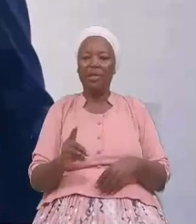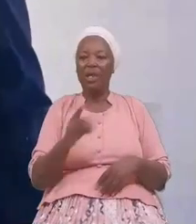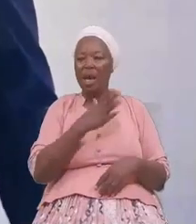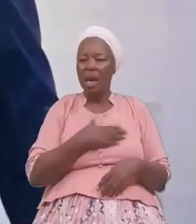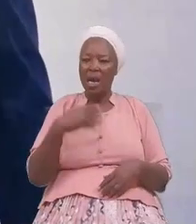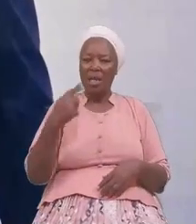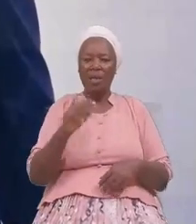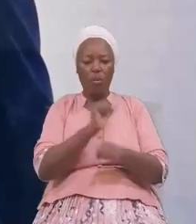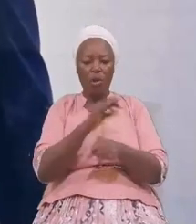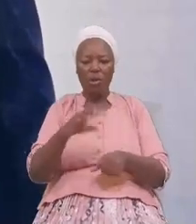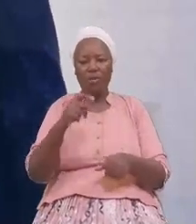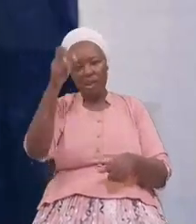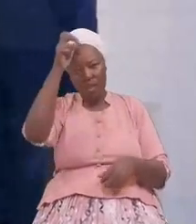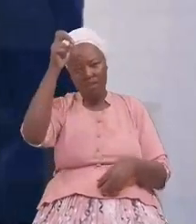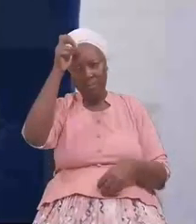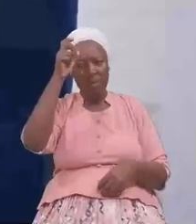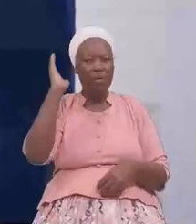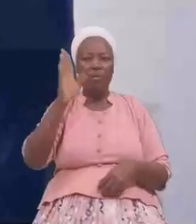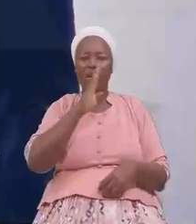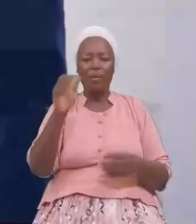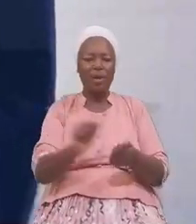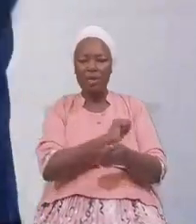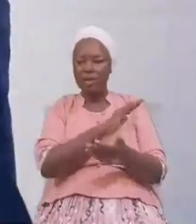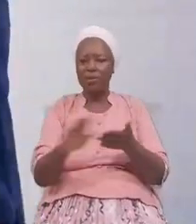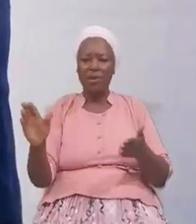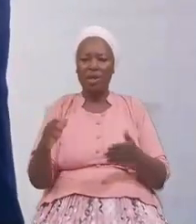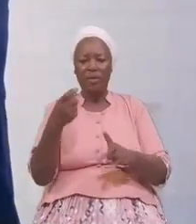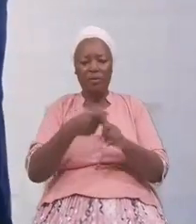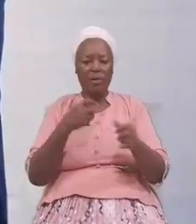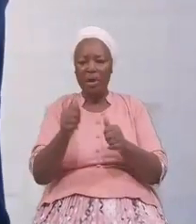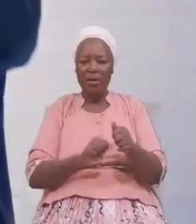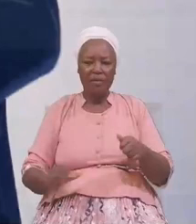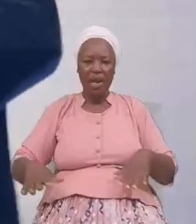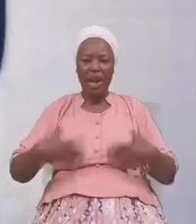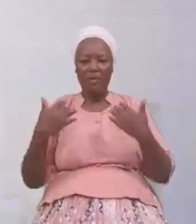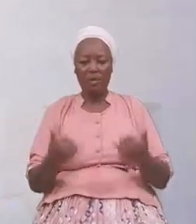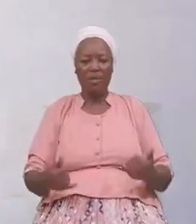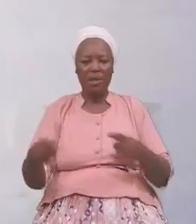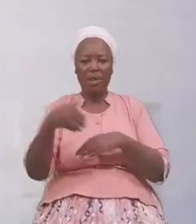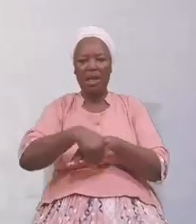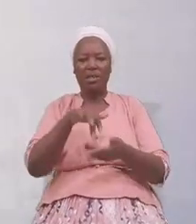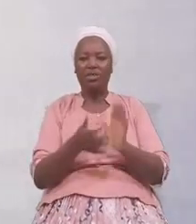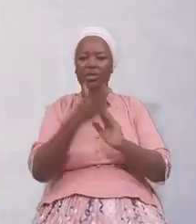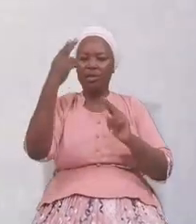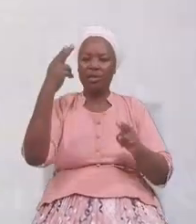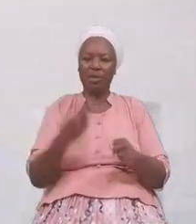du diable seront détruites de chaque vie ce soir au nom de Jésus.